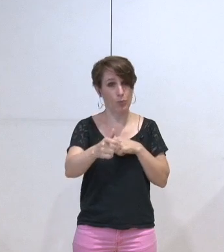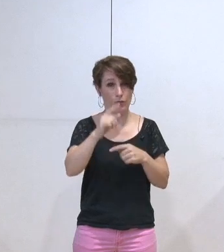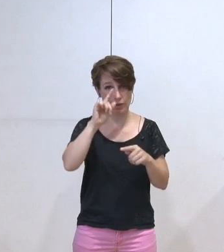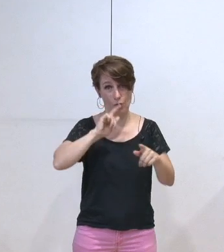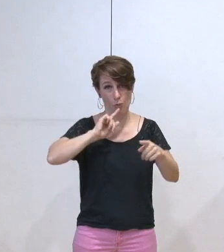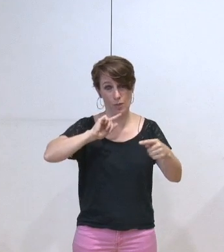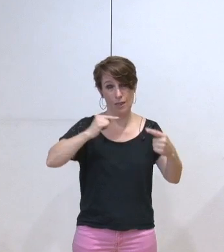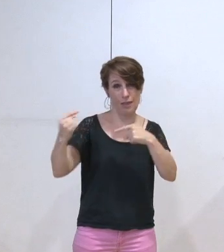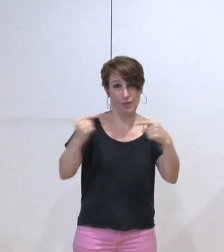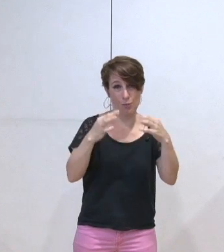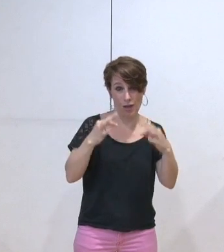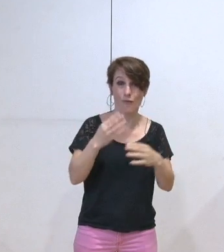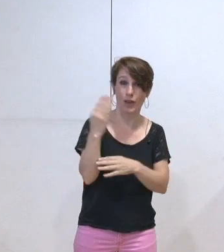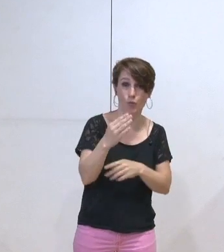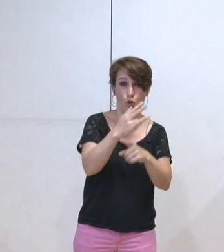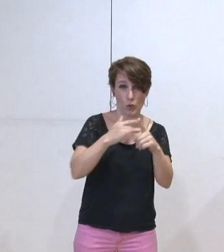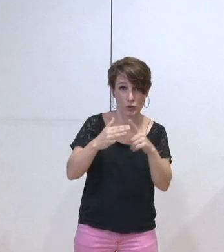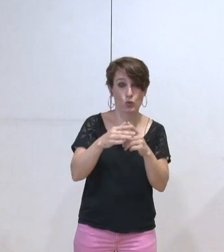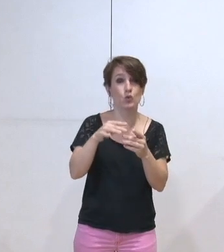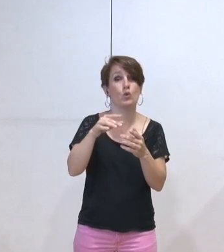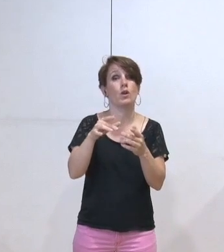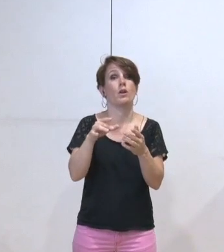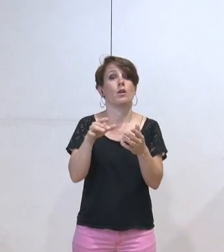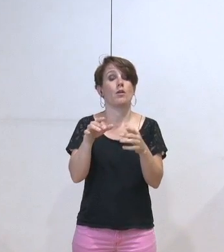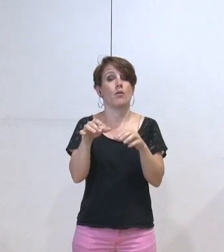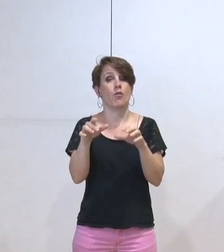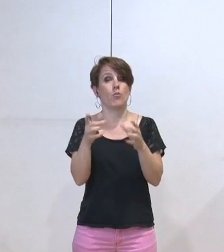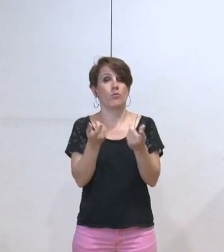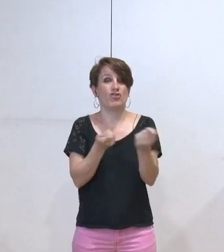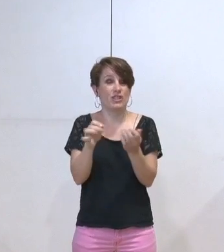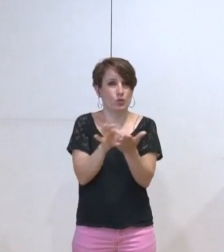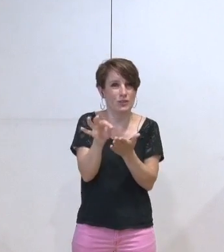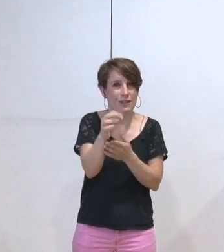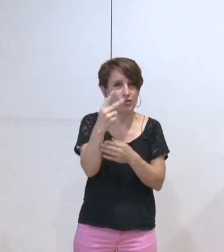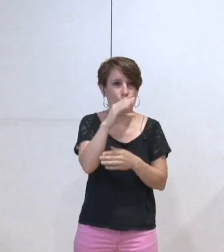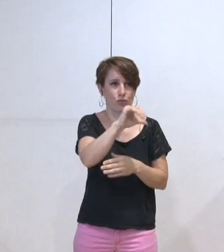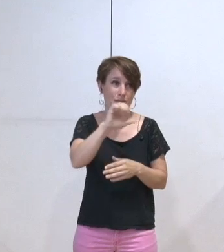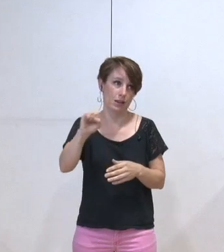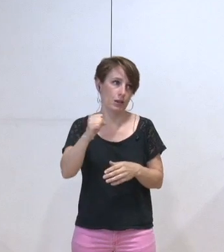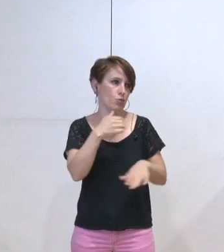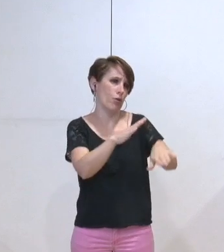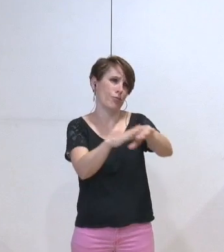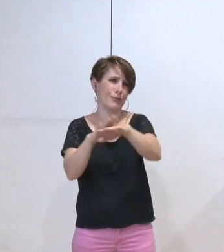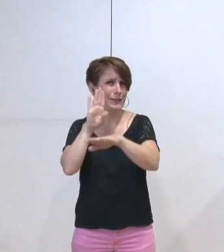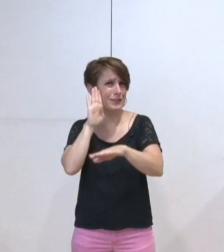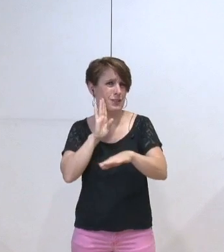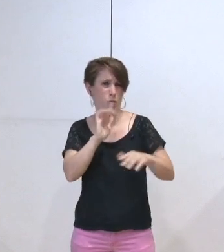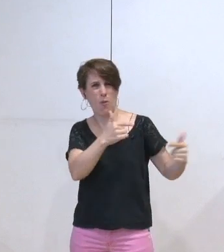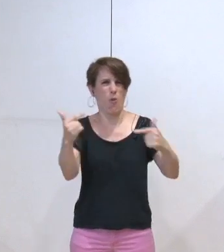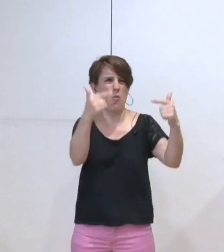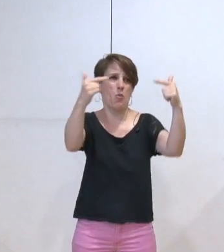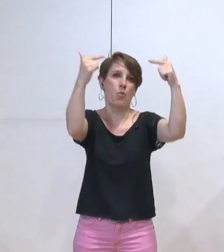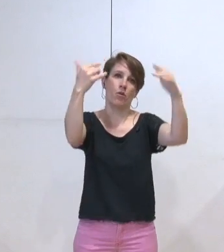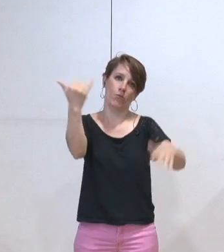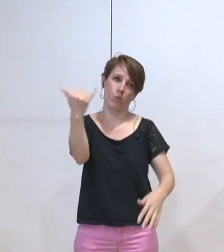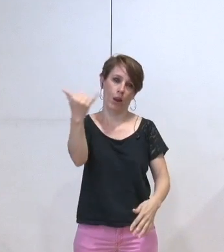sociaux et le plan stratégique du Centre Communal d'Action Sociale je vous invite à ne pas faire monter plus encore la température dans cette salle par nos discussions